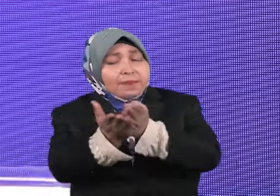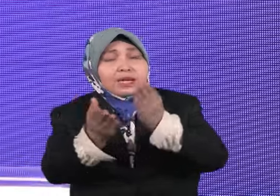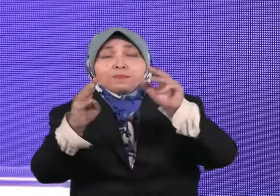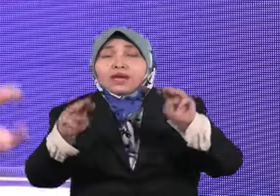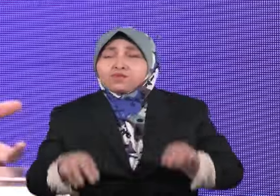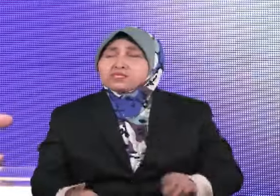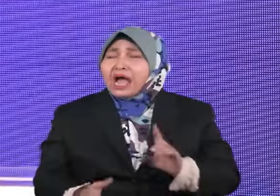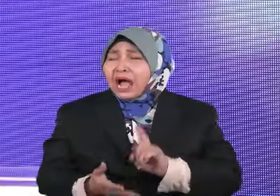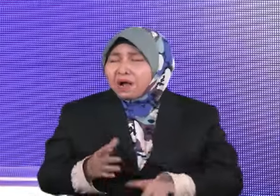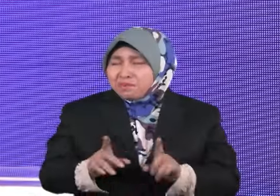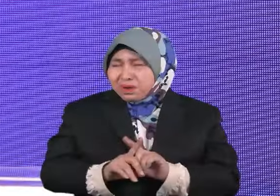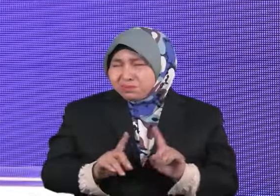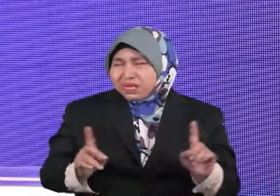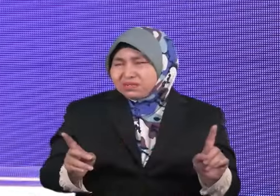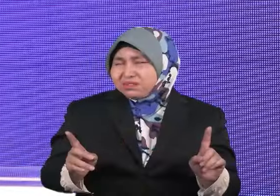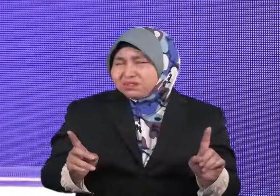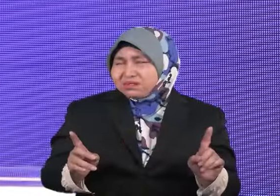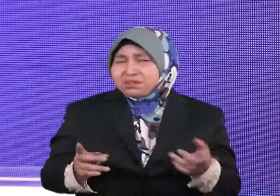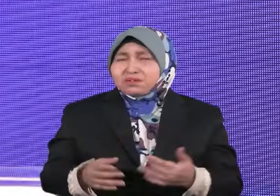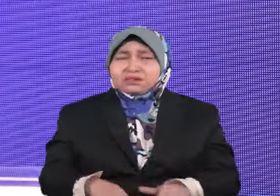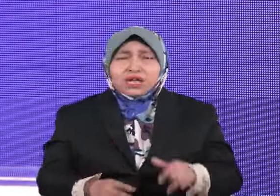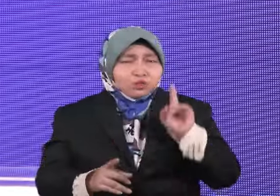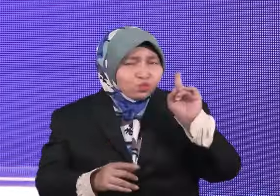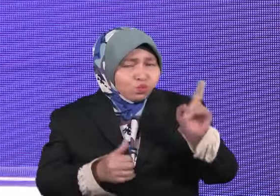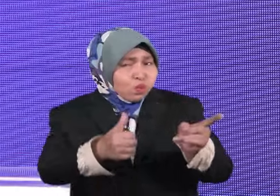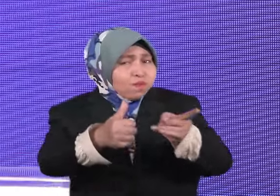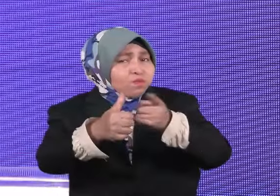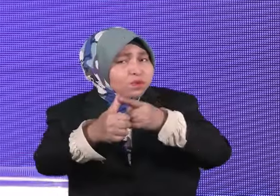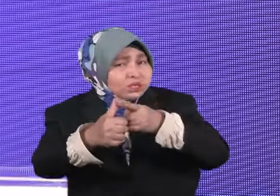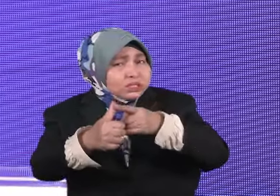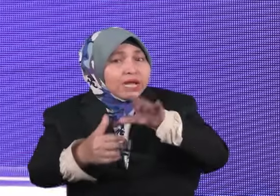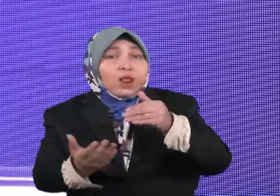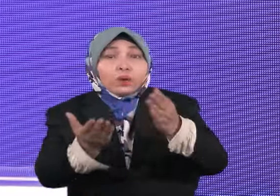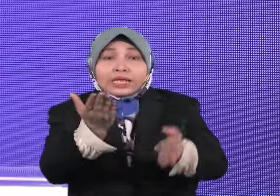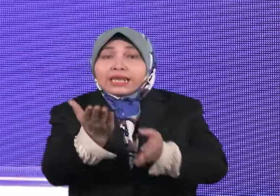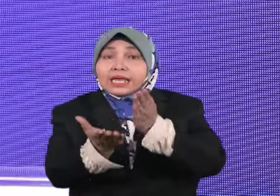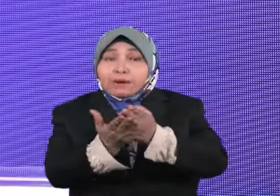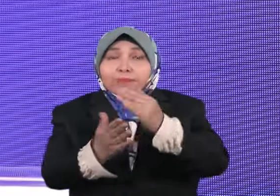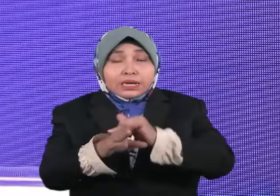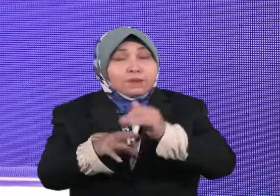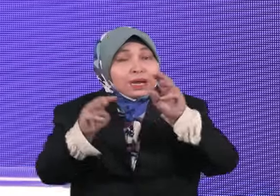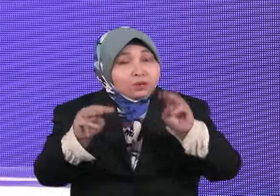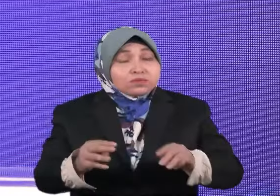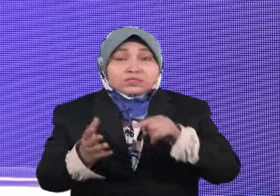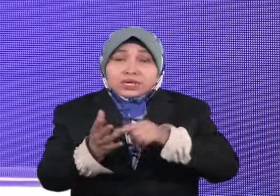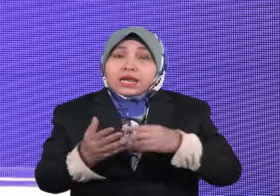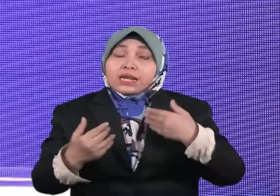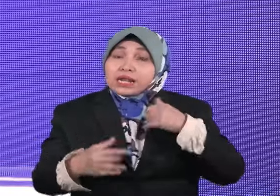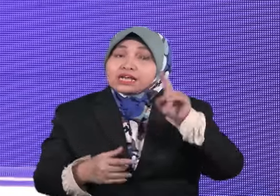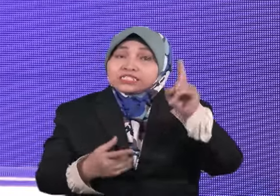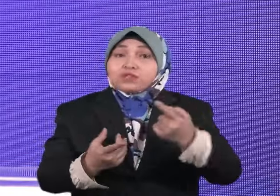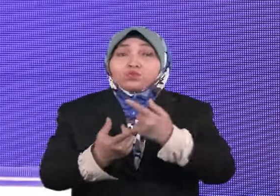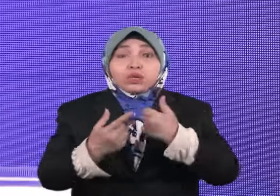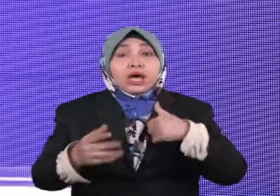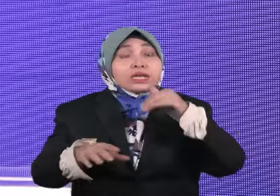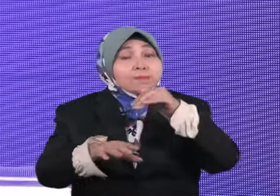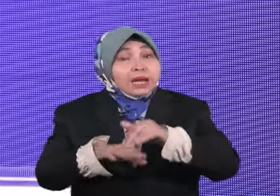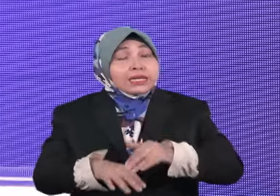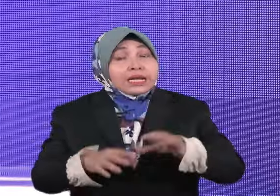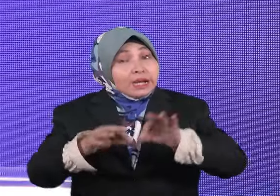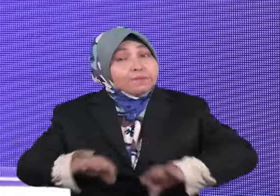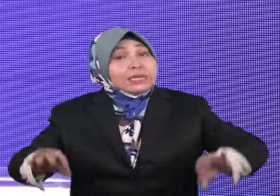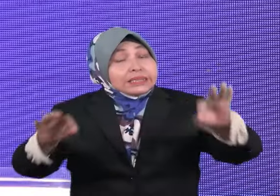Apa bezanya sebenarnya? Satu ialah kalau hidayah kepada manusia, ini adalah salah satu daripada